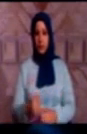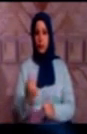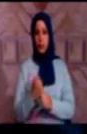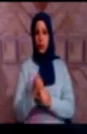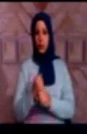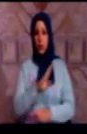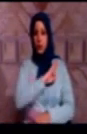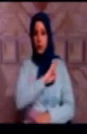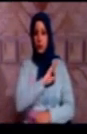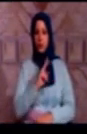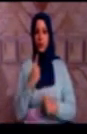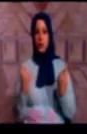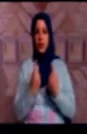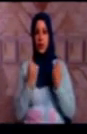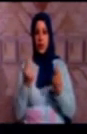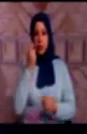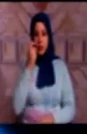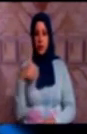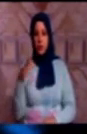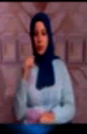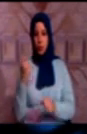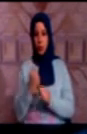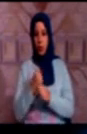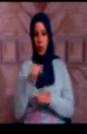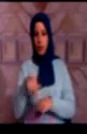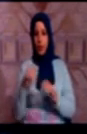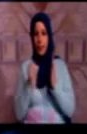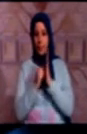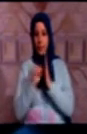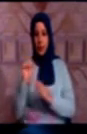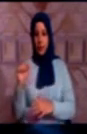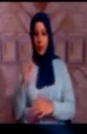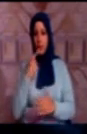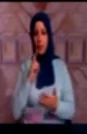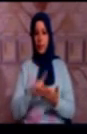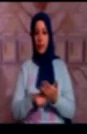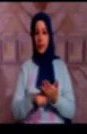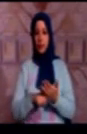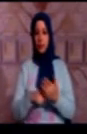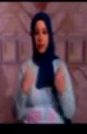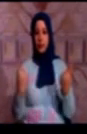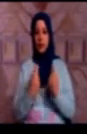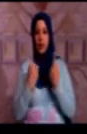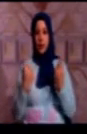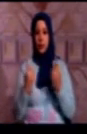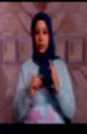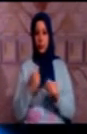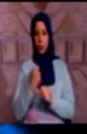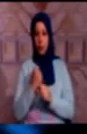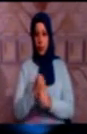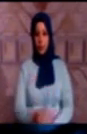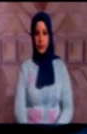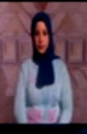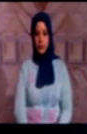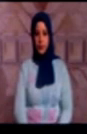فمش هتفرق ان شويه يقعدوا يعملوا شغلهم اونلاين بس المهم ان مصالح الناس تمشي لانه يعني الناس بتروح المكان